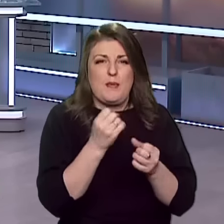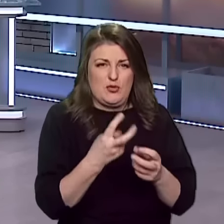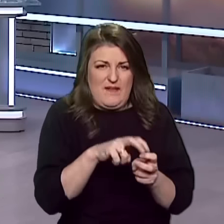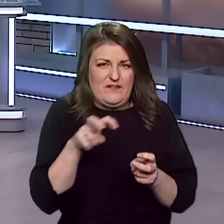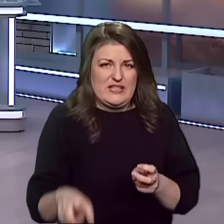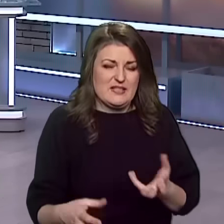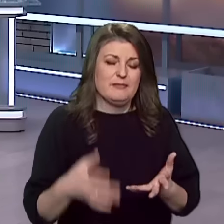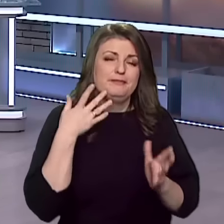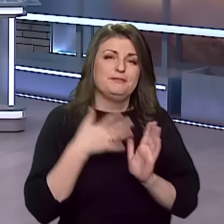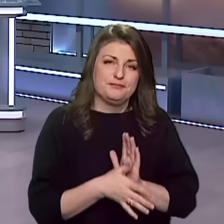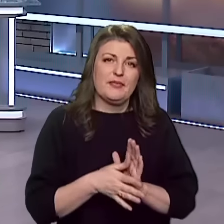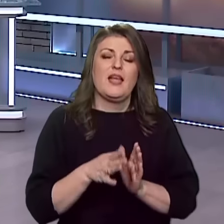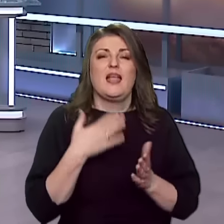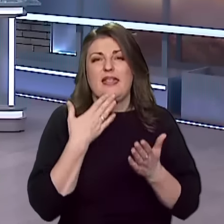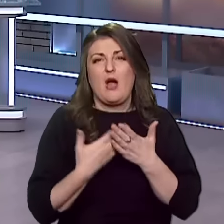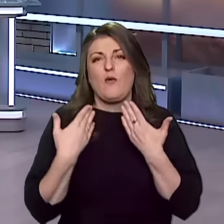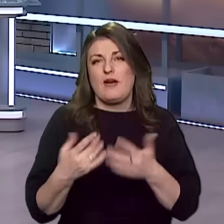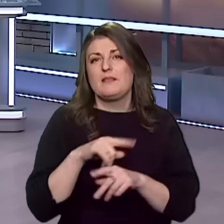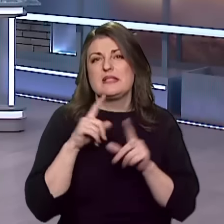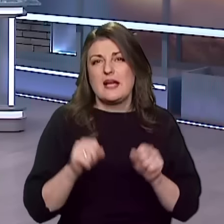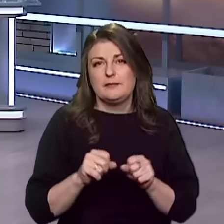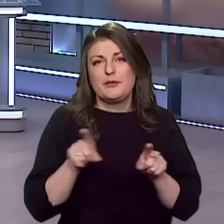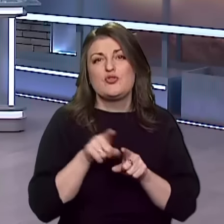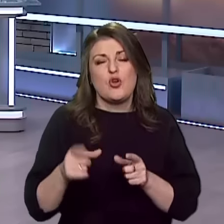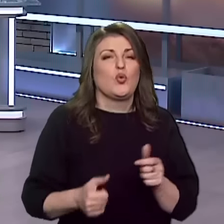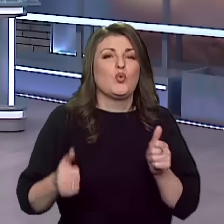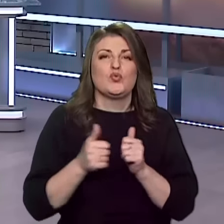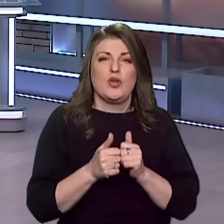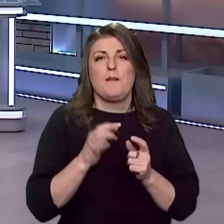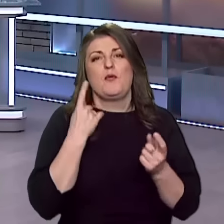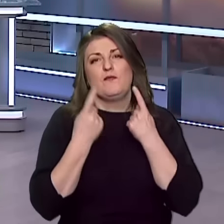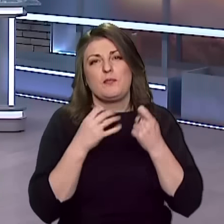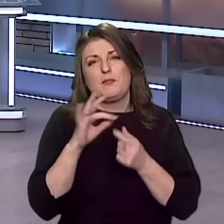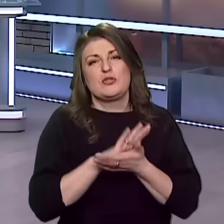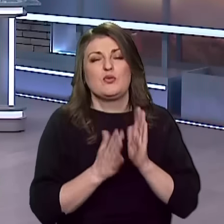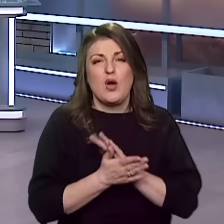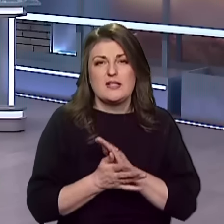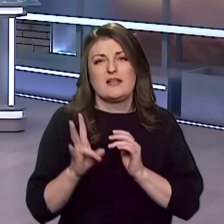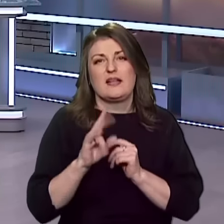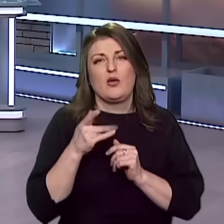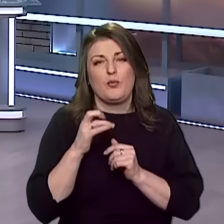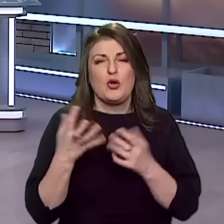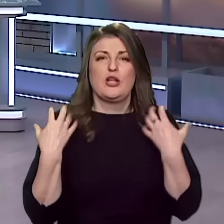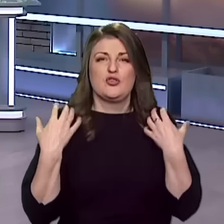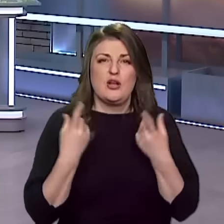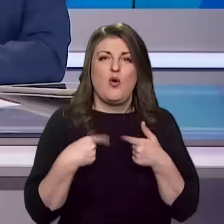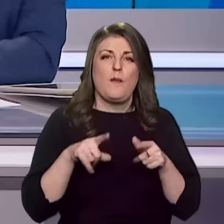висадитися. Зрозуміли. Пані Наталю, дякуємо вам за те, що долучились, поінформували про ситуацію. Наталя Гуменюк,